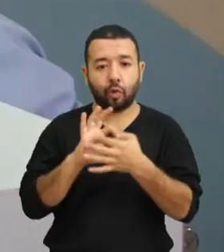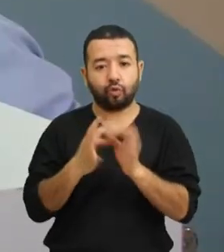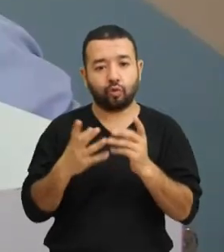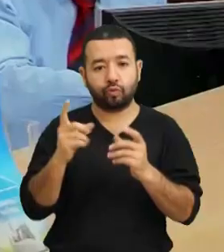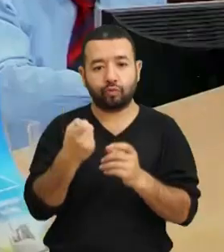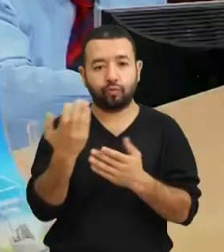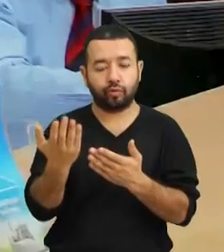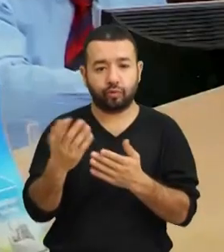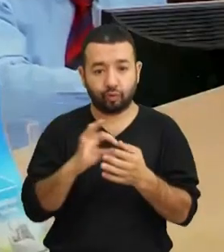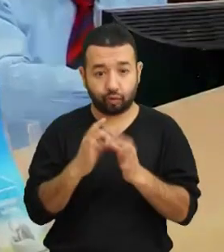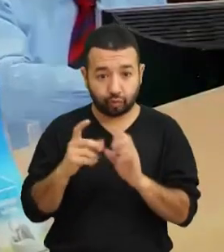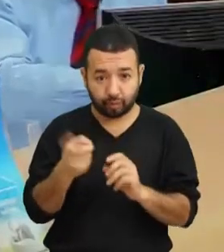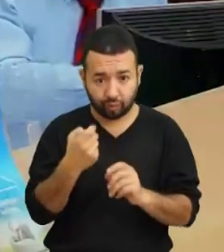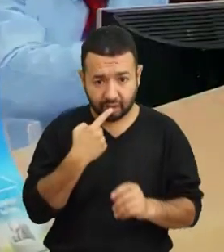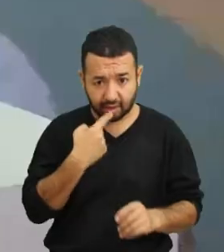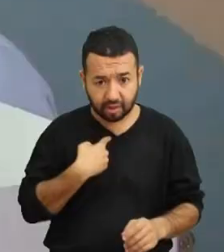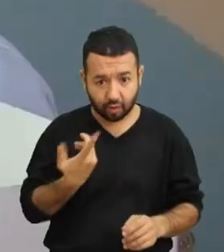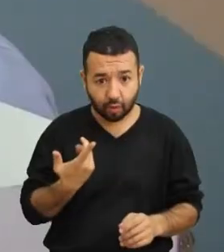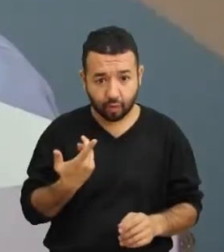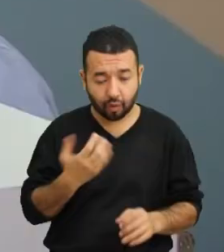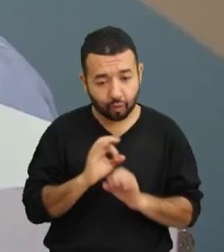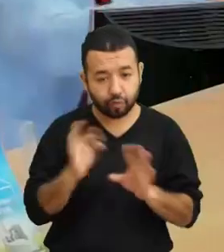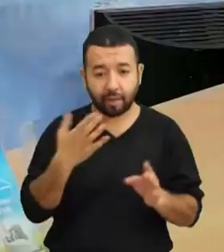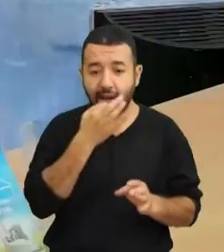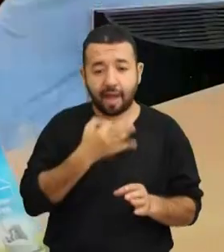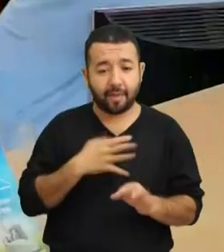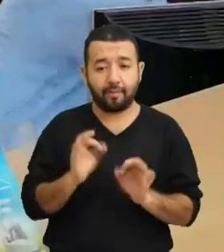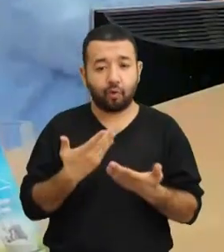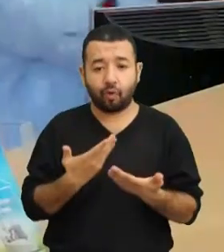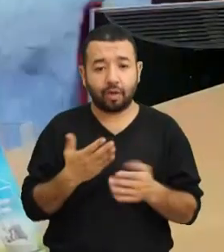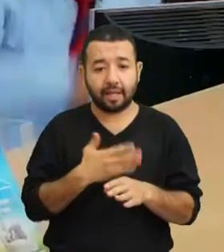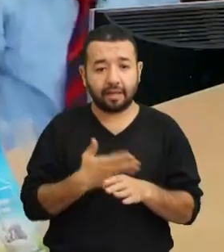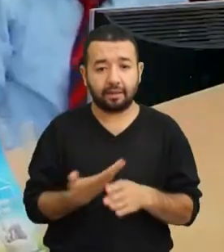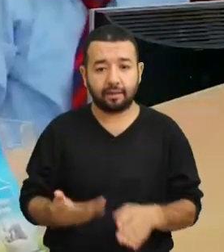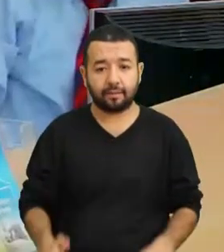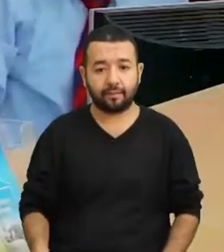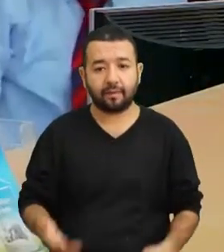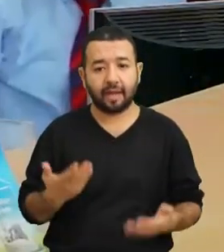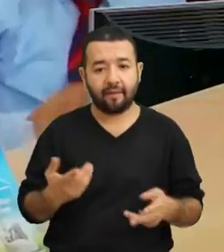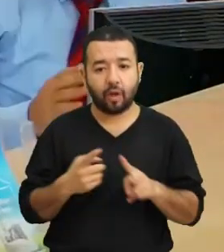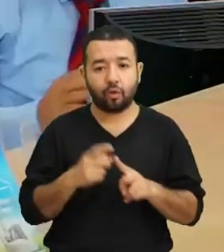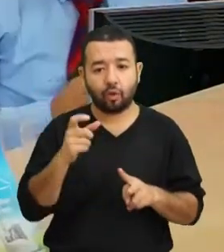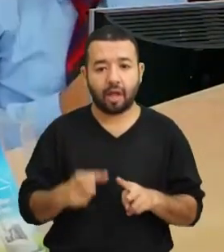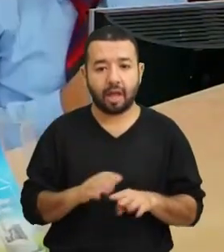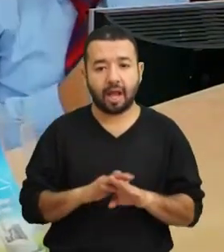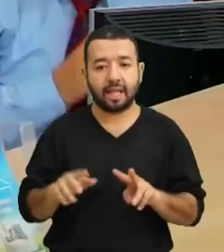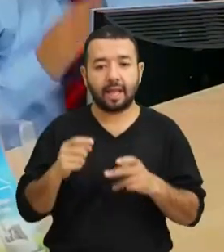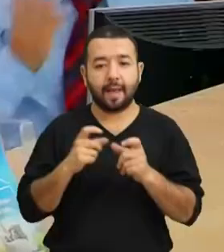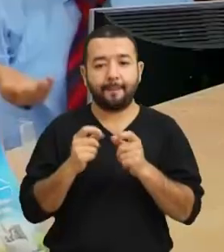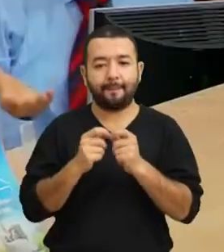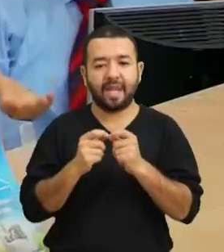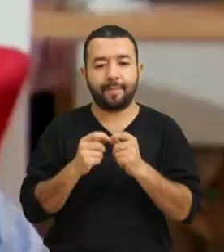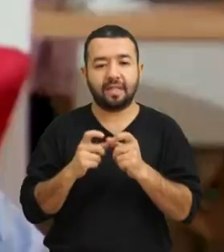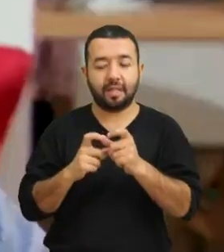mü bulmuş? Ya ne diyorsunuz siz arkadaşlar? Müjdeyi niye vermiyorsunuz ya? Buyurun, iyi günler. Evet Nurhan'cığım, artık bilmece cevabı